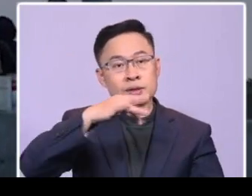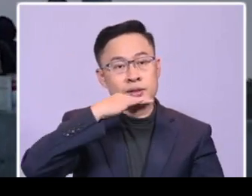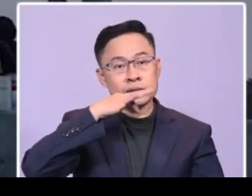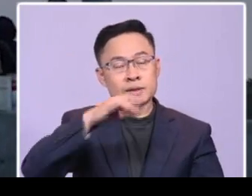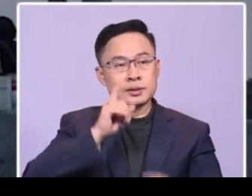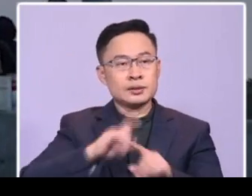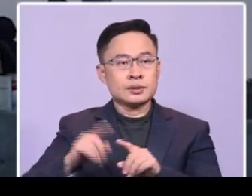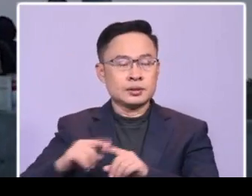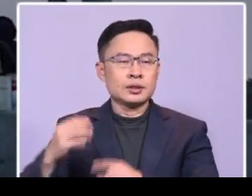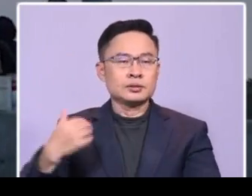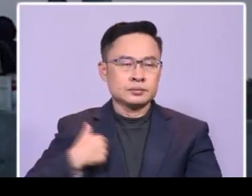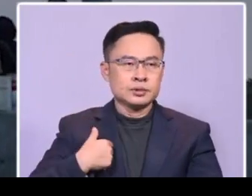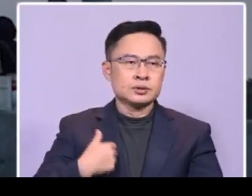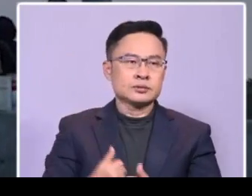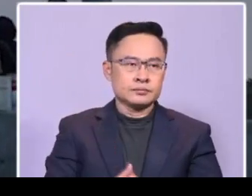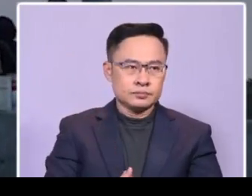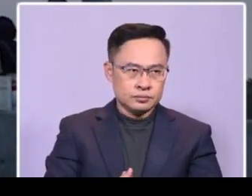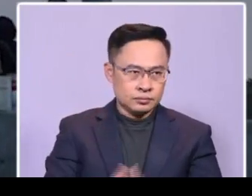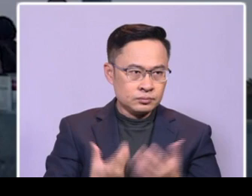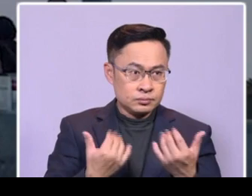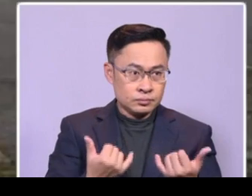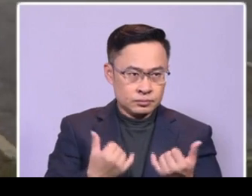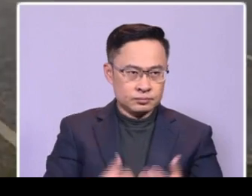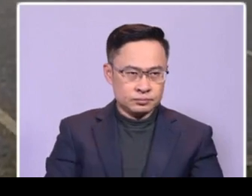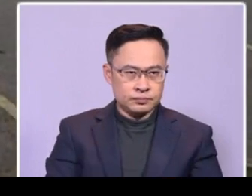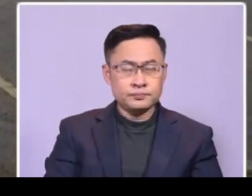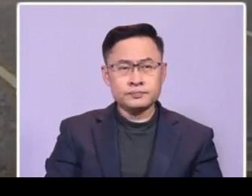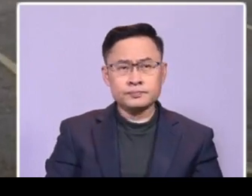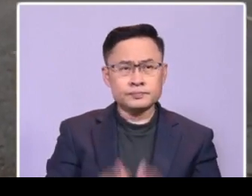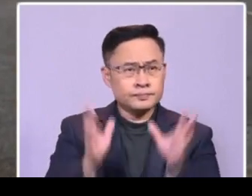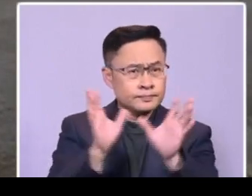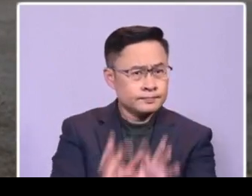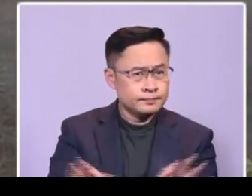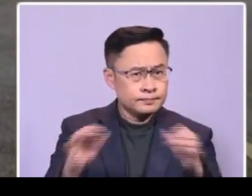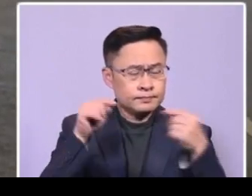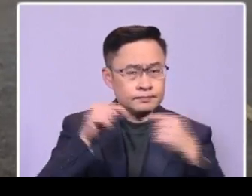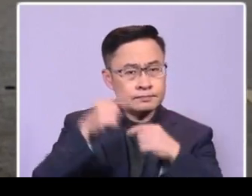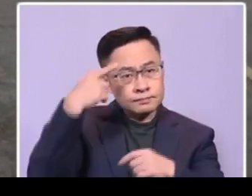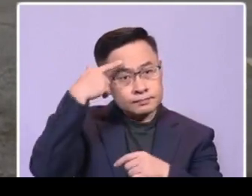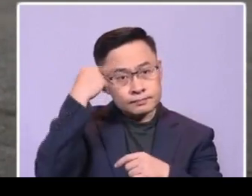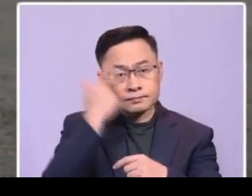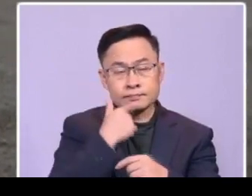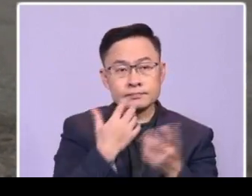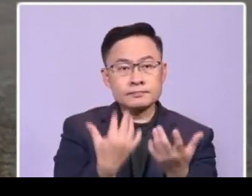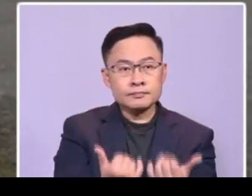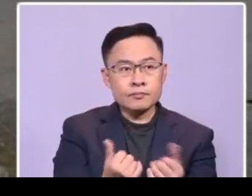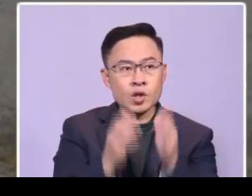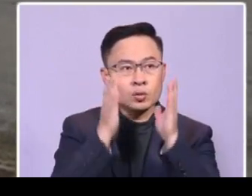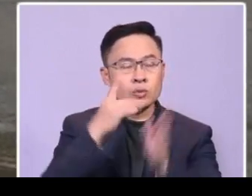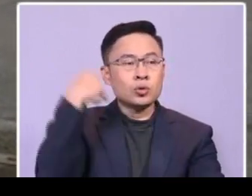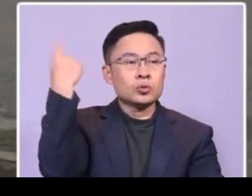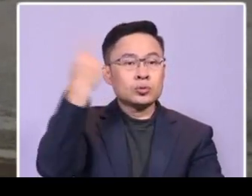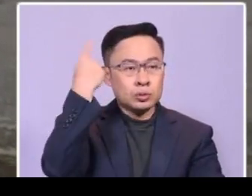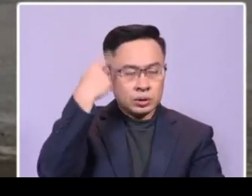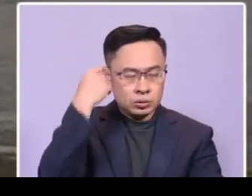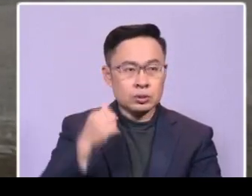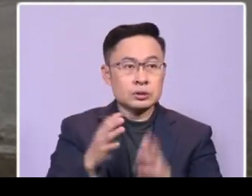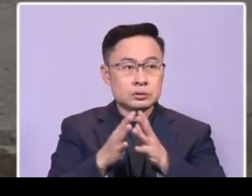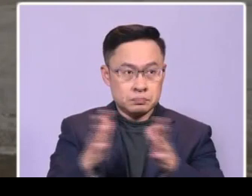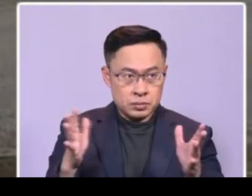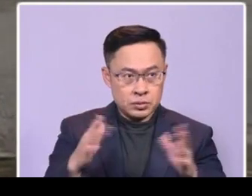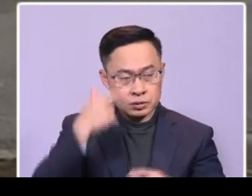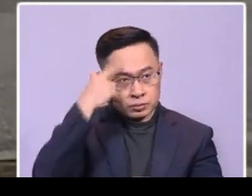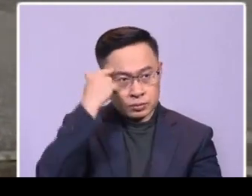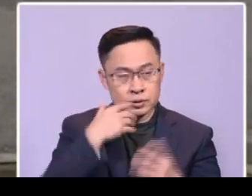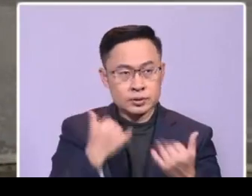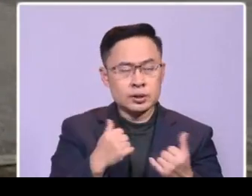โอ้โหนานๆจะได้มีโอกาสเจอสักทีนะครับโดยเฉพาะช่วงเสาร์อาทิตย์แบบนี้นะฮะนักท่องเที่ยวจะเยอะขึ้นแล้วก็ย้ำว่า